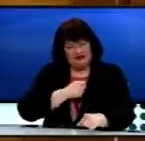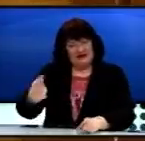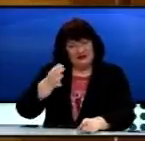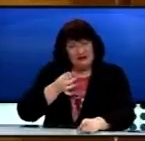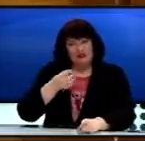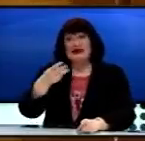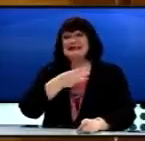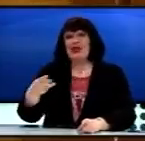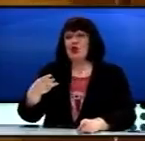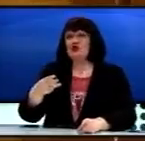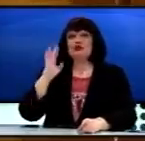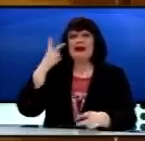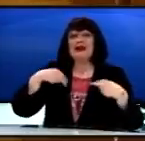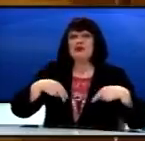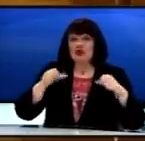Κύριε Ξανθέ,